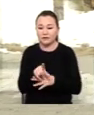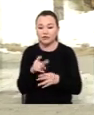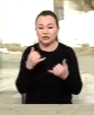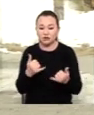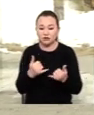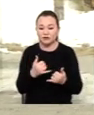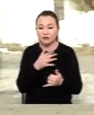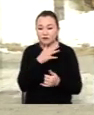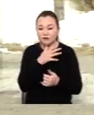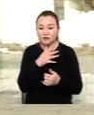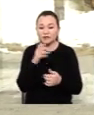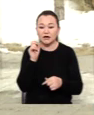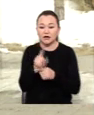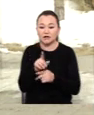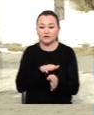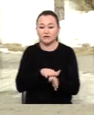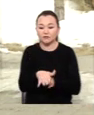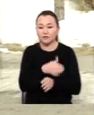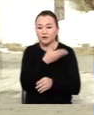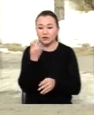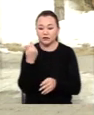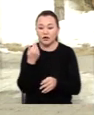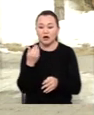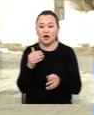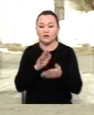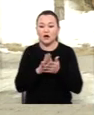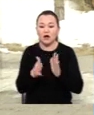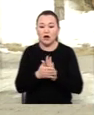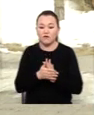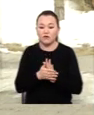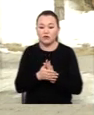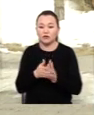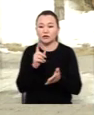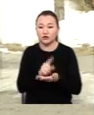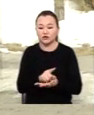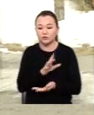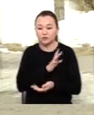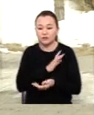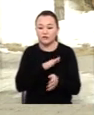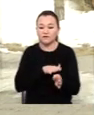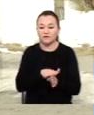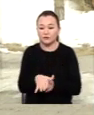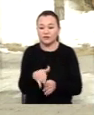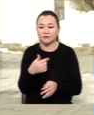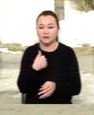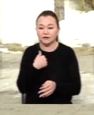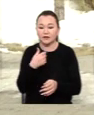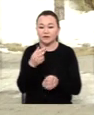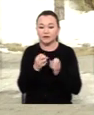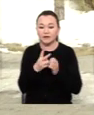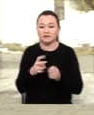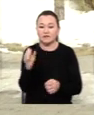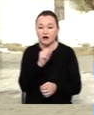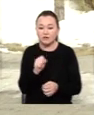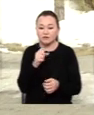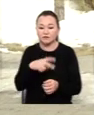момент заказы не выполнены. По договору должны были выполнить мне